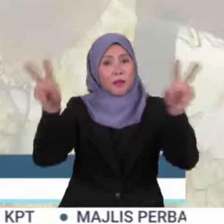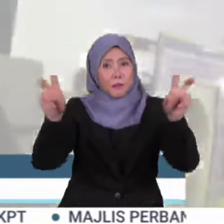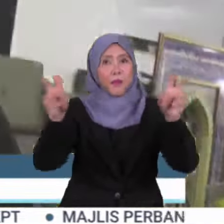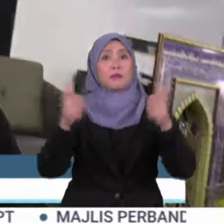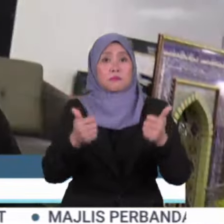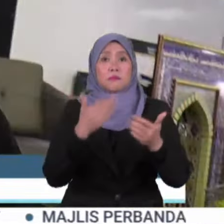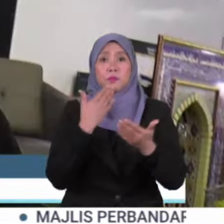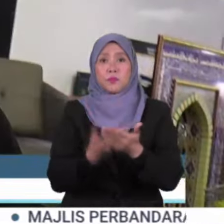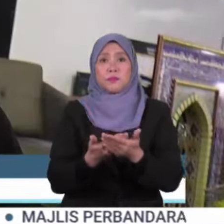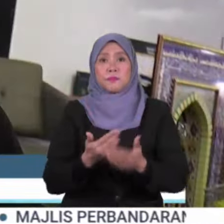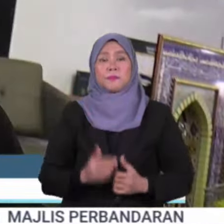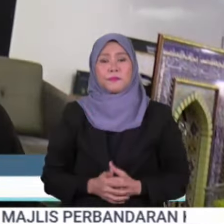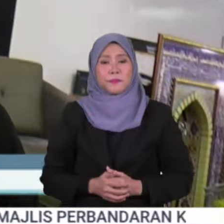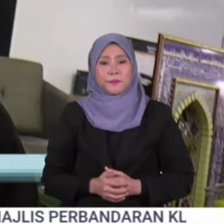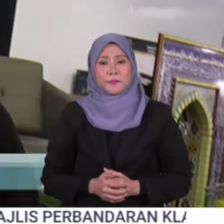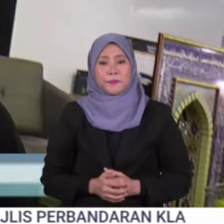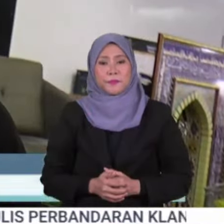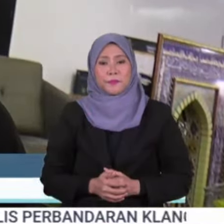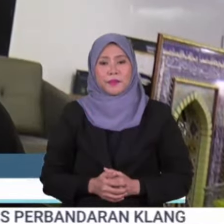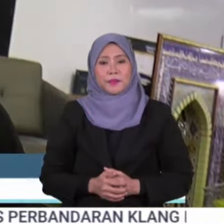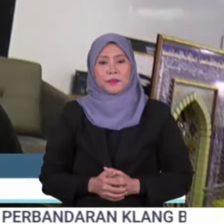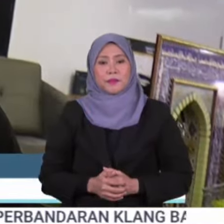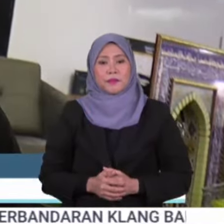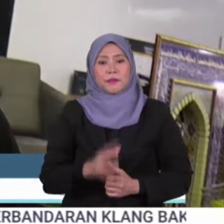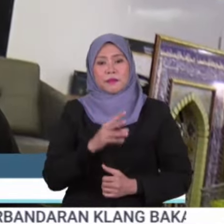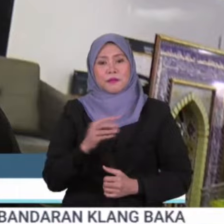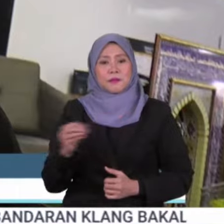memang best. Atas rasa beliau akan merasa amat